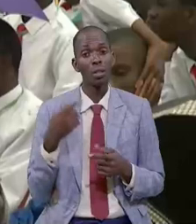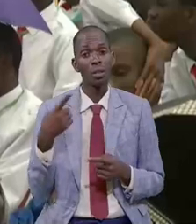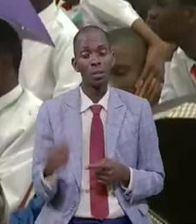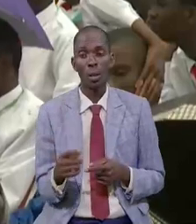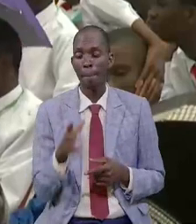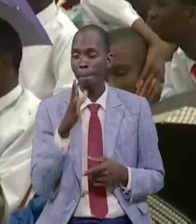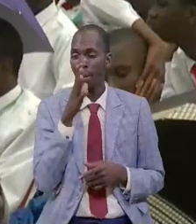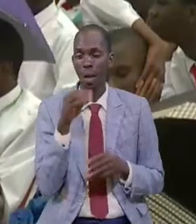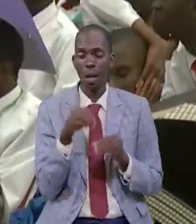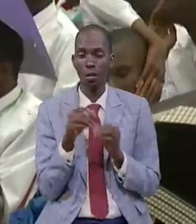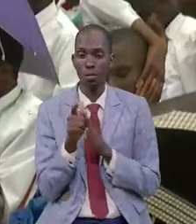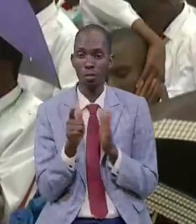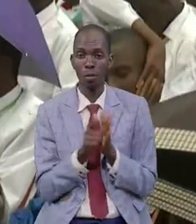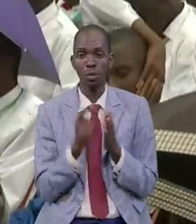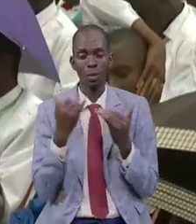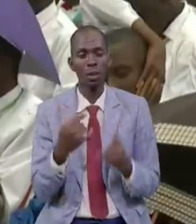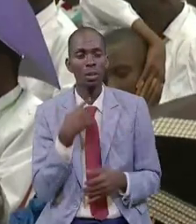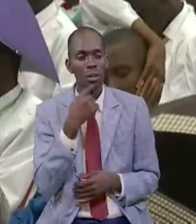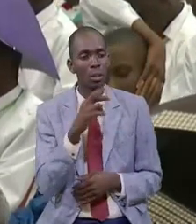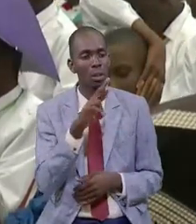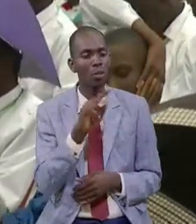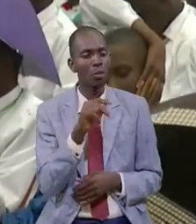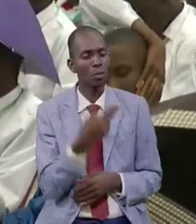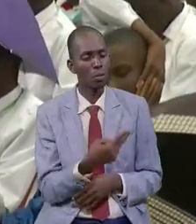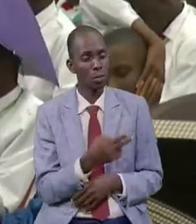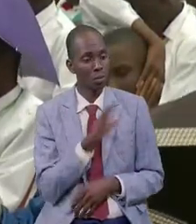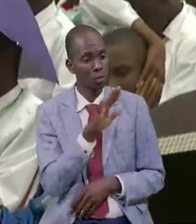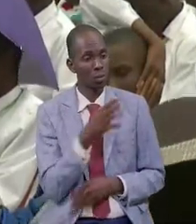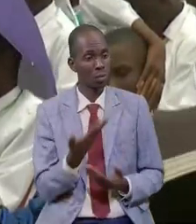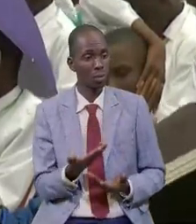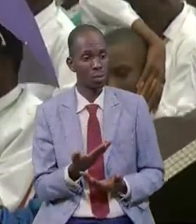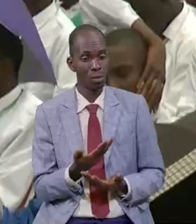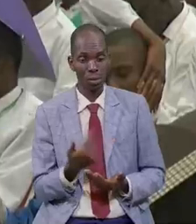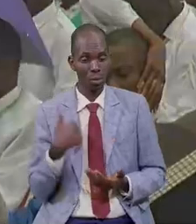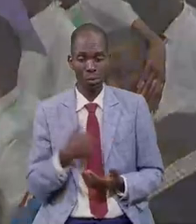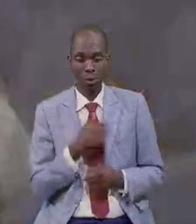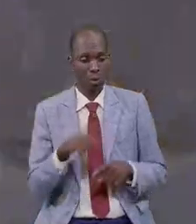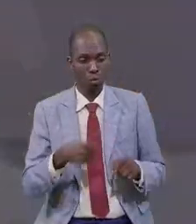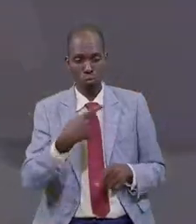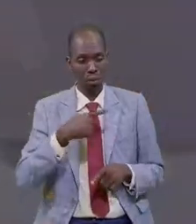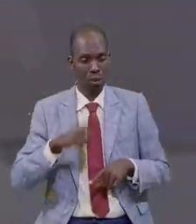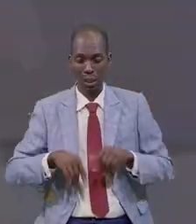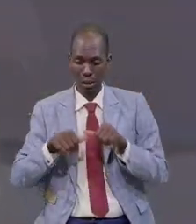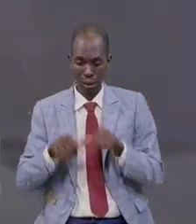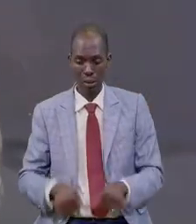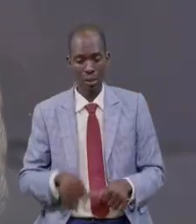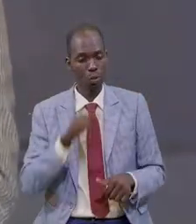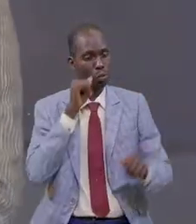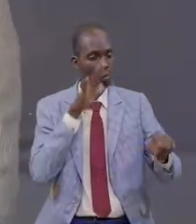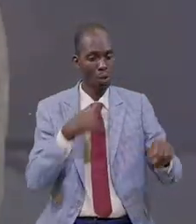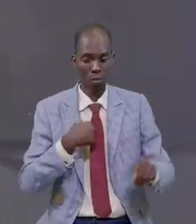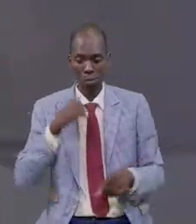est-ce que nous allons mourir de fa ici pourquoi ne pas sorti et fait quelque chose et n'a